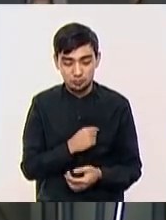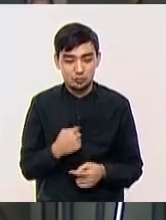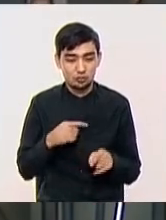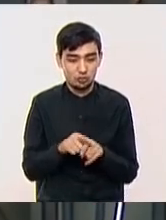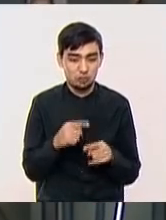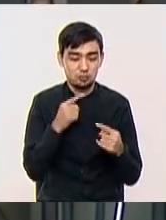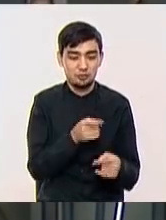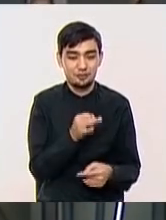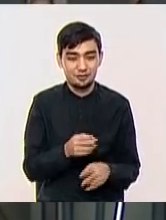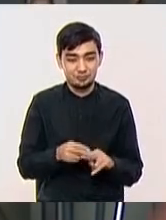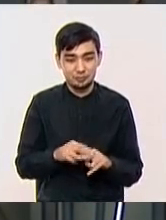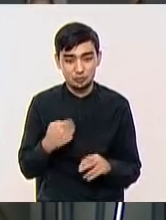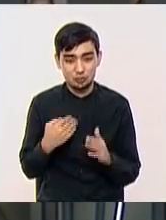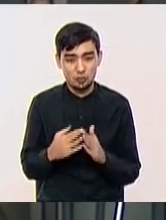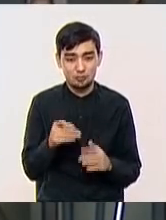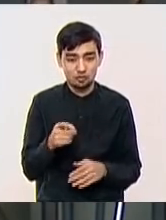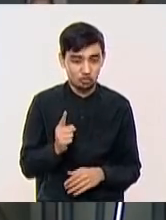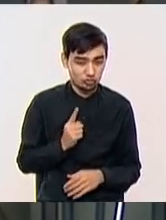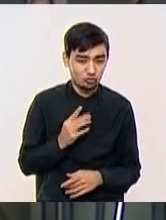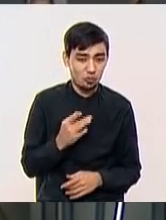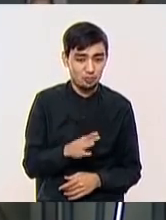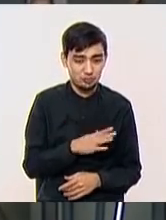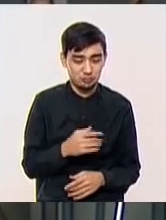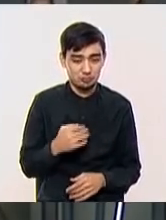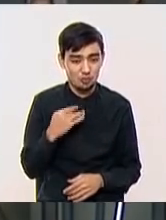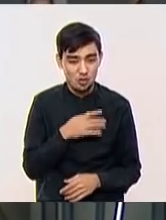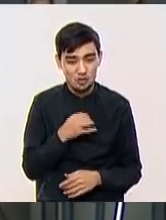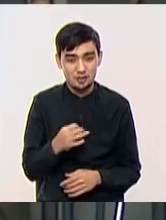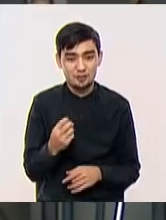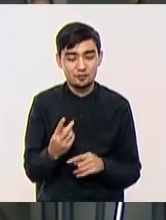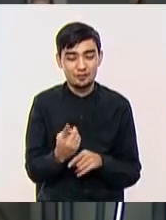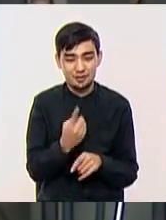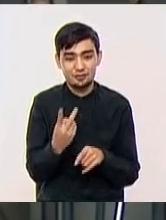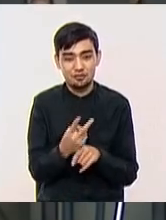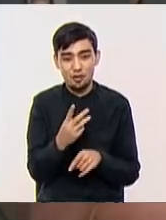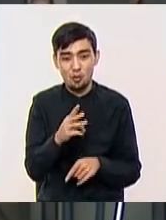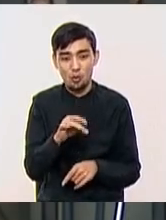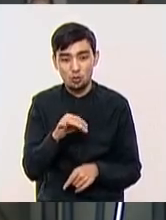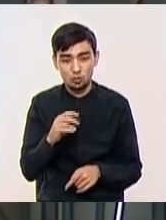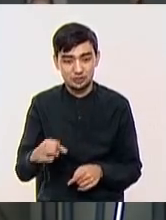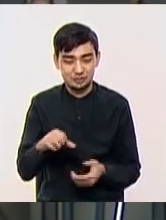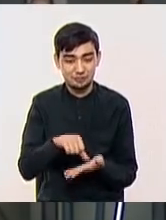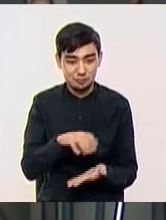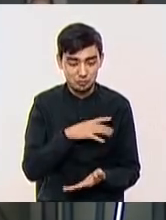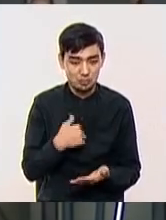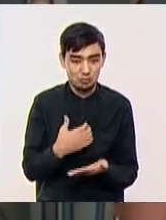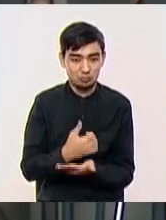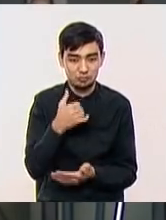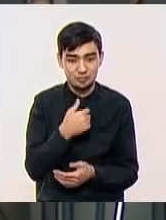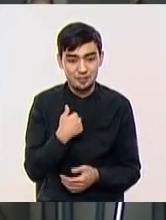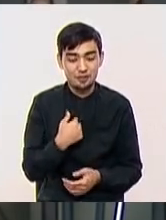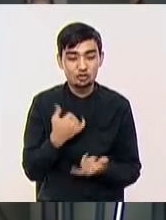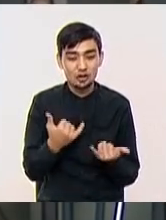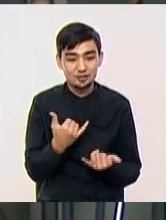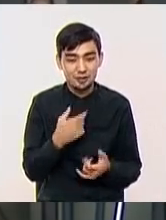Өйткені біз бұл үйді қаншама күттік, біз бір емес бірнеше конкурстар қатысып келе жатырмыз, бірақ ешқайсынан өте алмай келе жатырмыз. Біздің